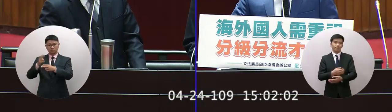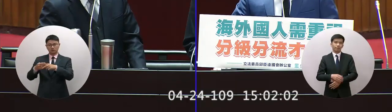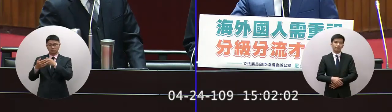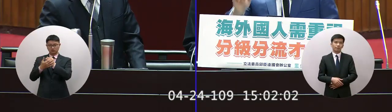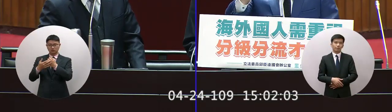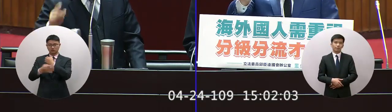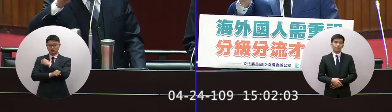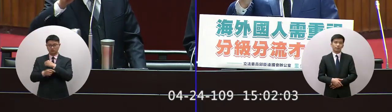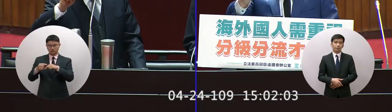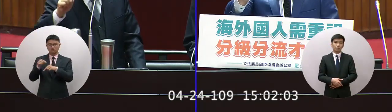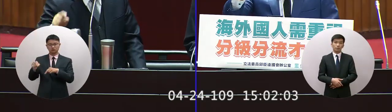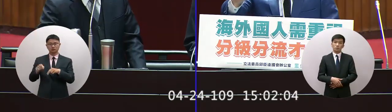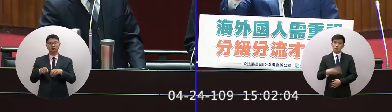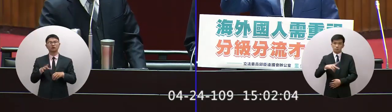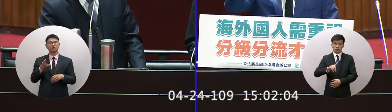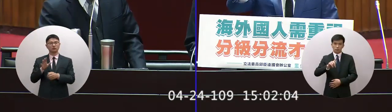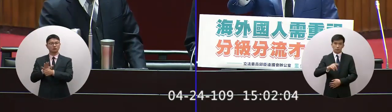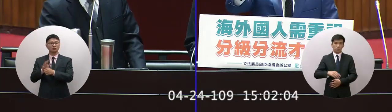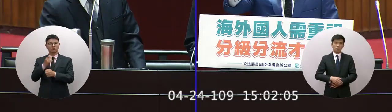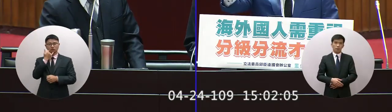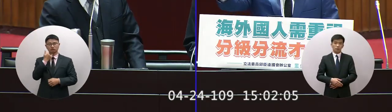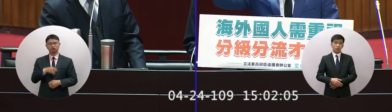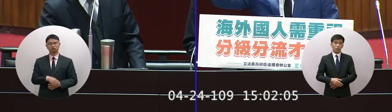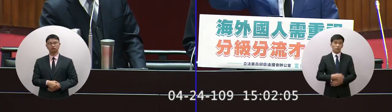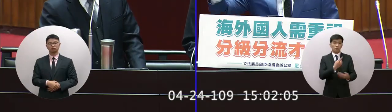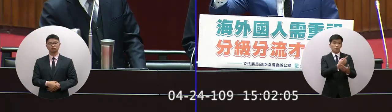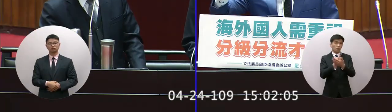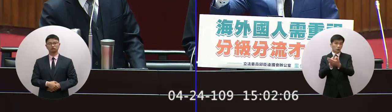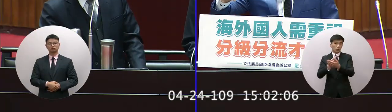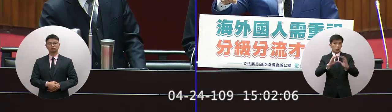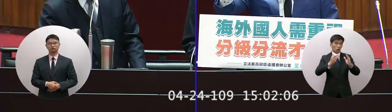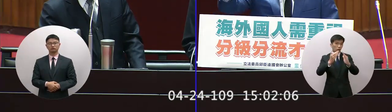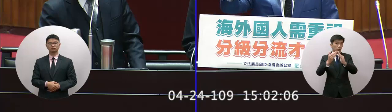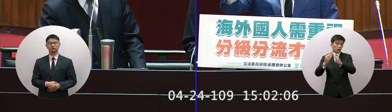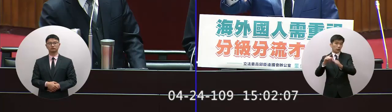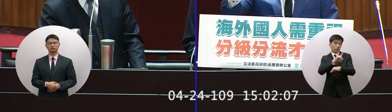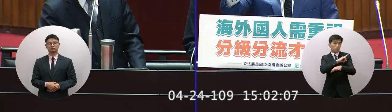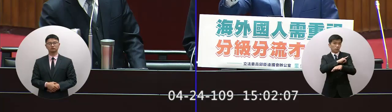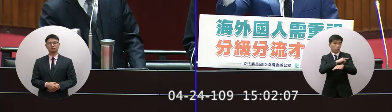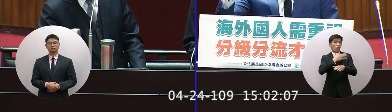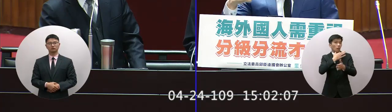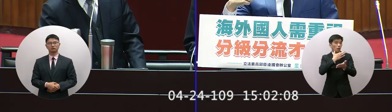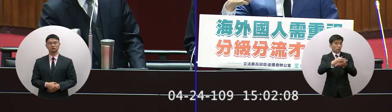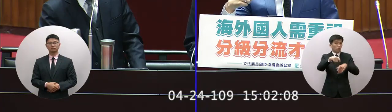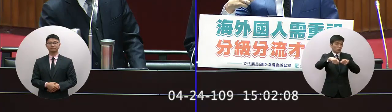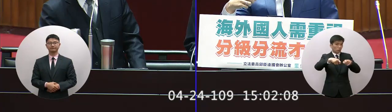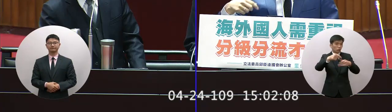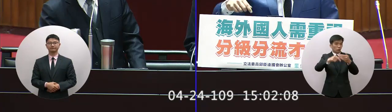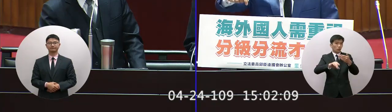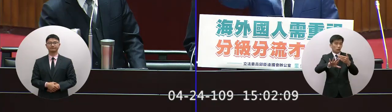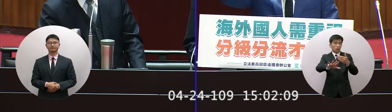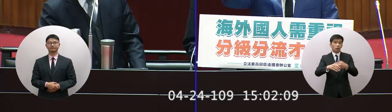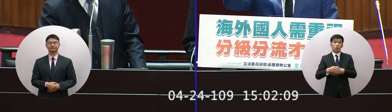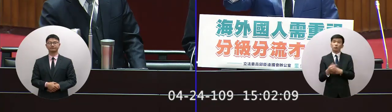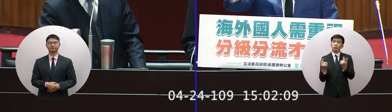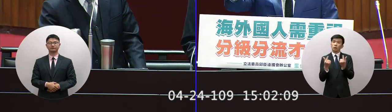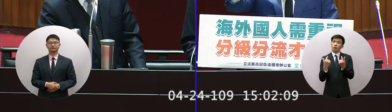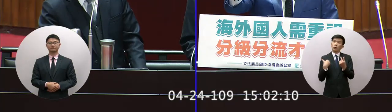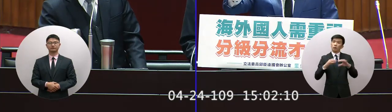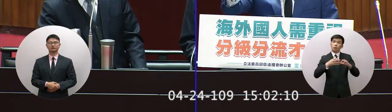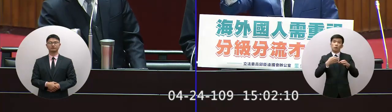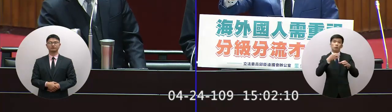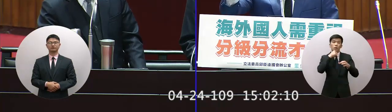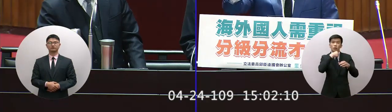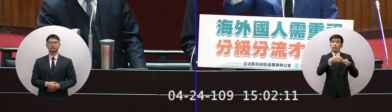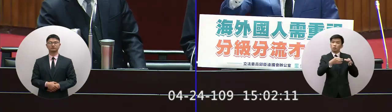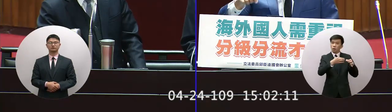还无够。还有一种东西，就是说每个国家都有各自的纾困方案， 譬如说，像我也接到法国台商的陈情，他们